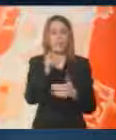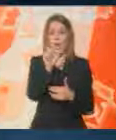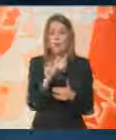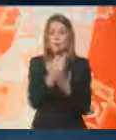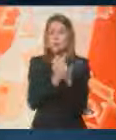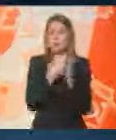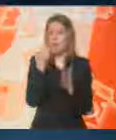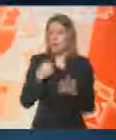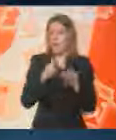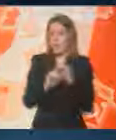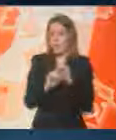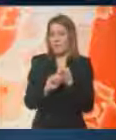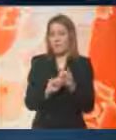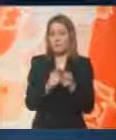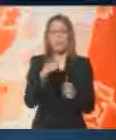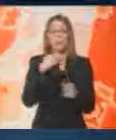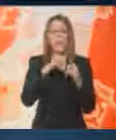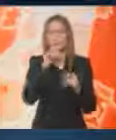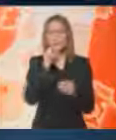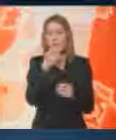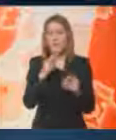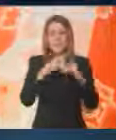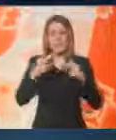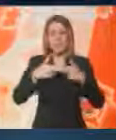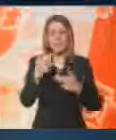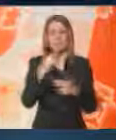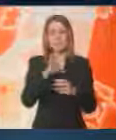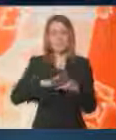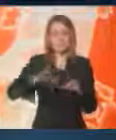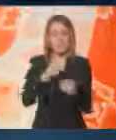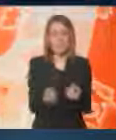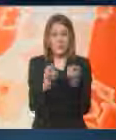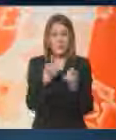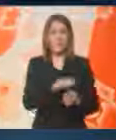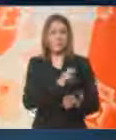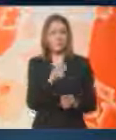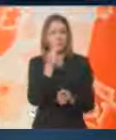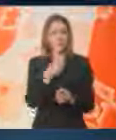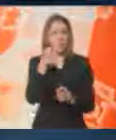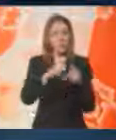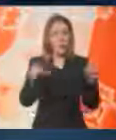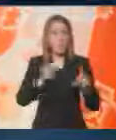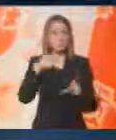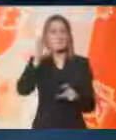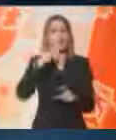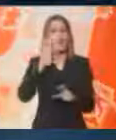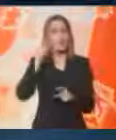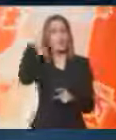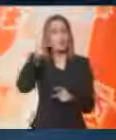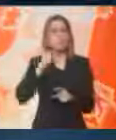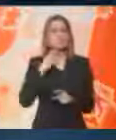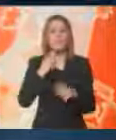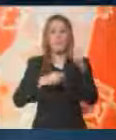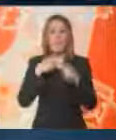zakonski nemamo nikakve obaveze. U Gračanici i okolnim selima najviše je vozila sa tablicama koje izdaje MUP Srbije, i to ne samo sa oznakama kosovskih gradova.